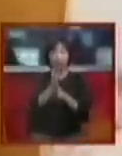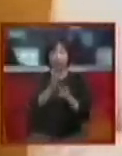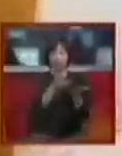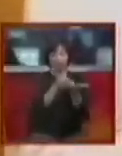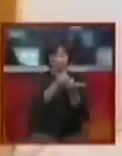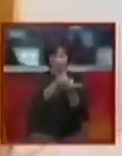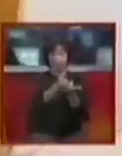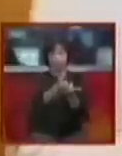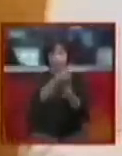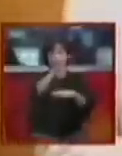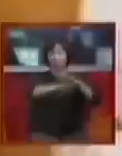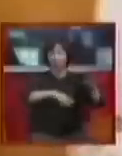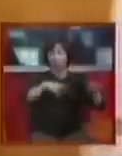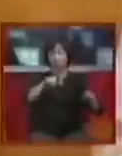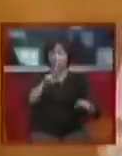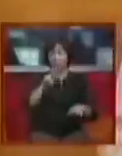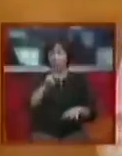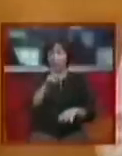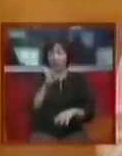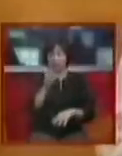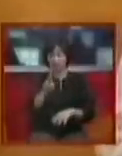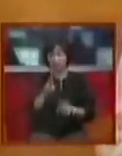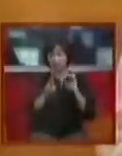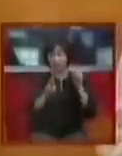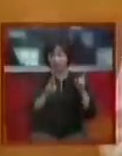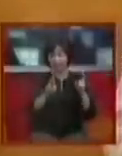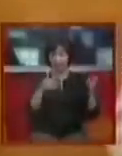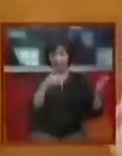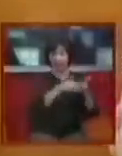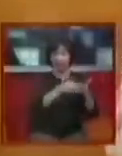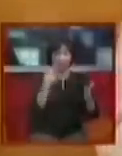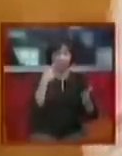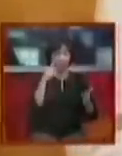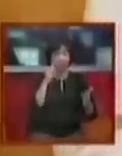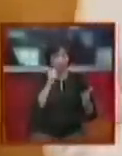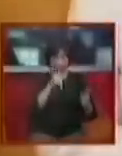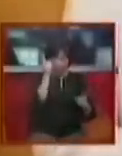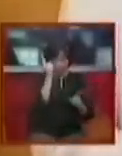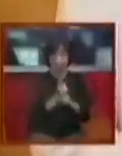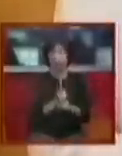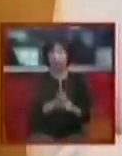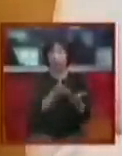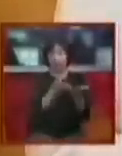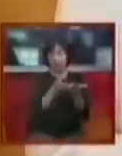tawag sa plunder case na isinampa laban sa dating Pangulo.